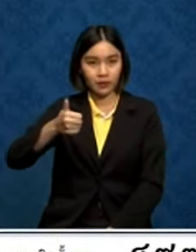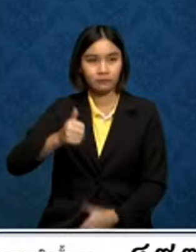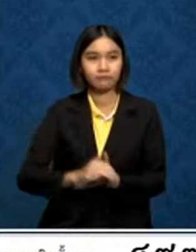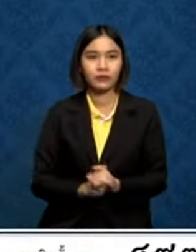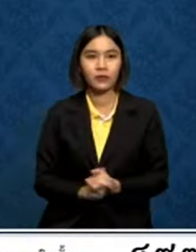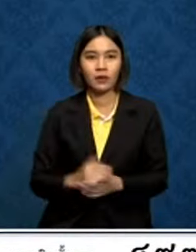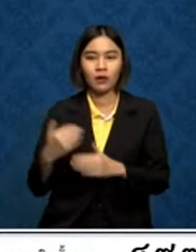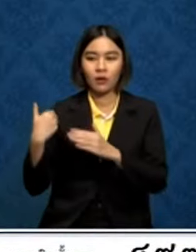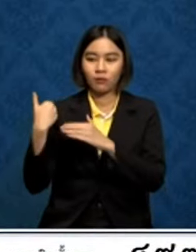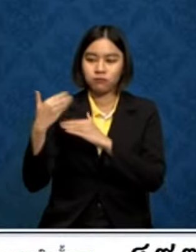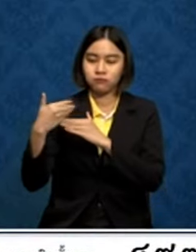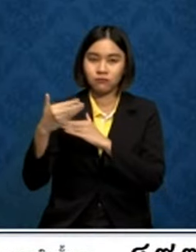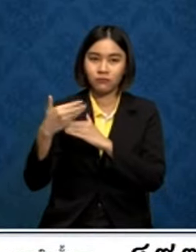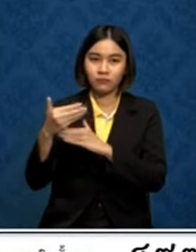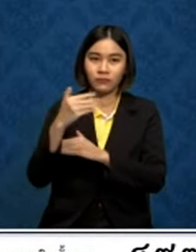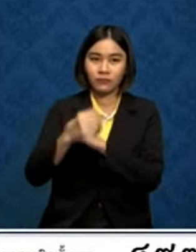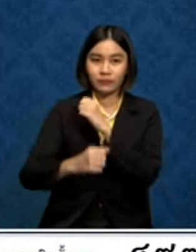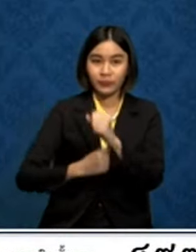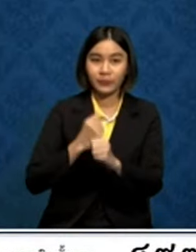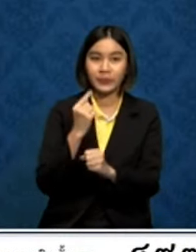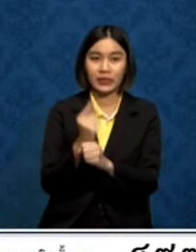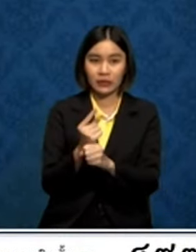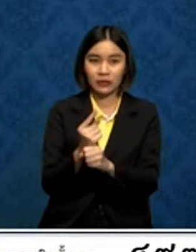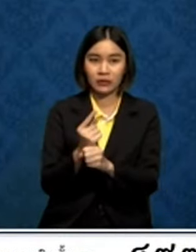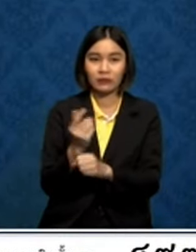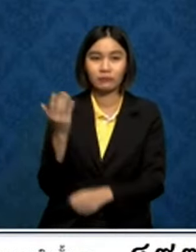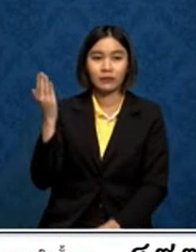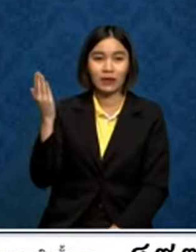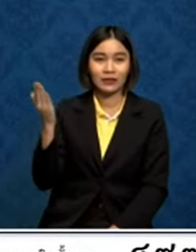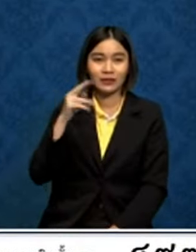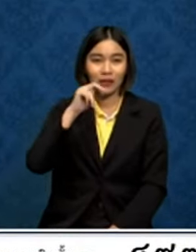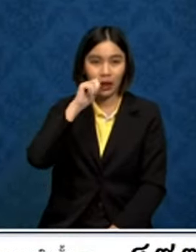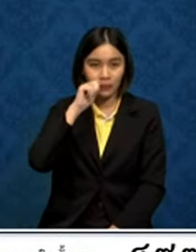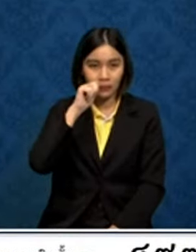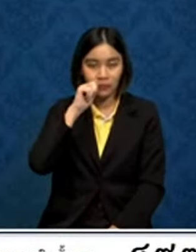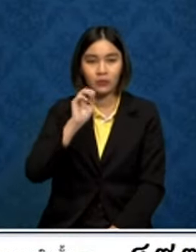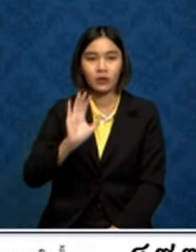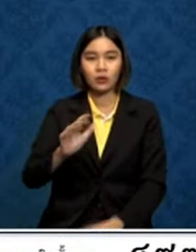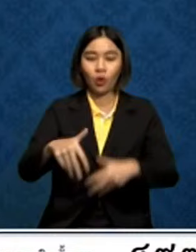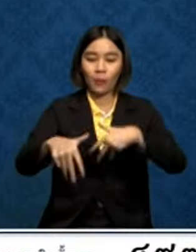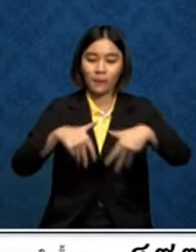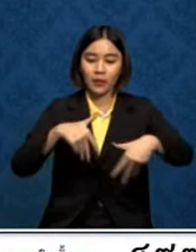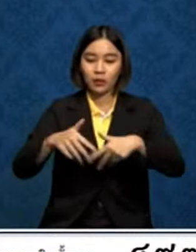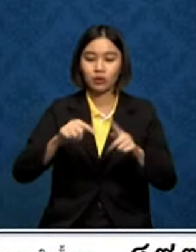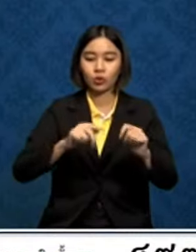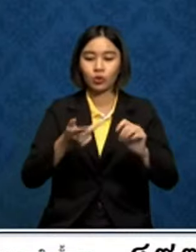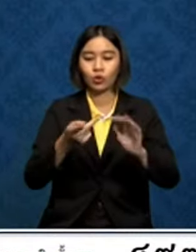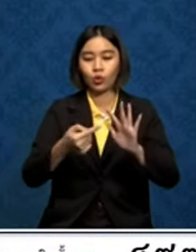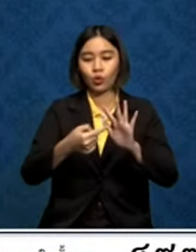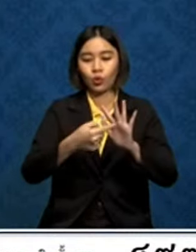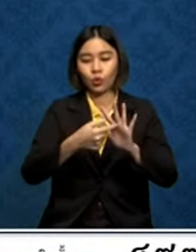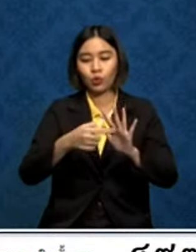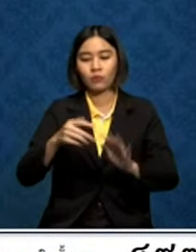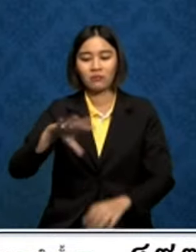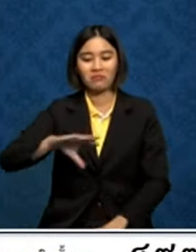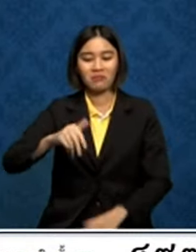ผ่านมาแล้วหนึ่ปีท่ประทานครันี่คอสภาพน้ประปาของพี่น้ชาวตำบนคูเมืองนะปัจจุบัน